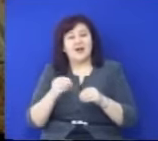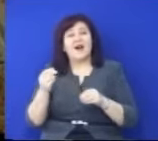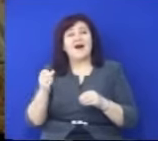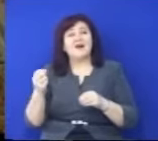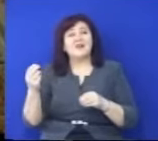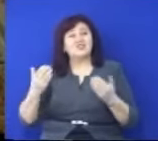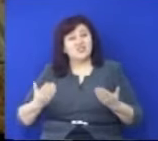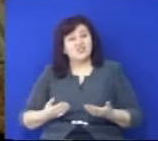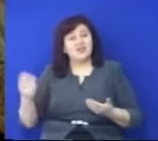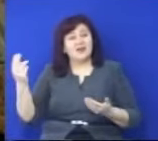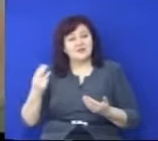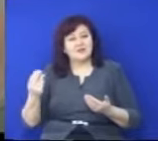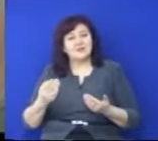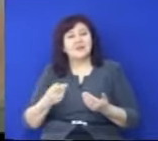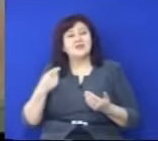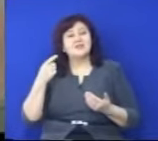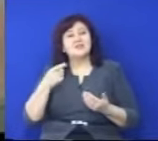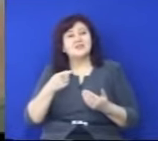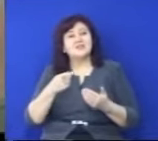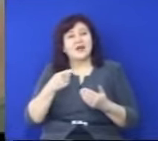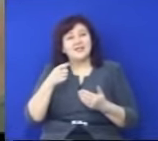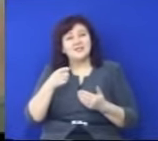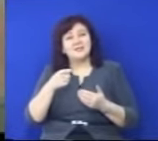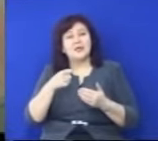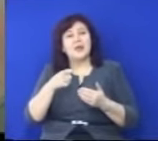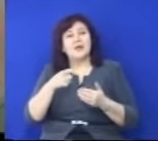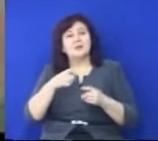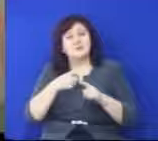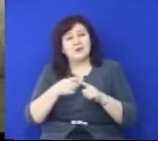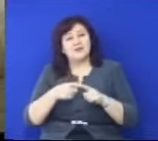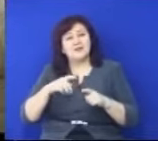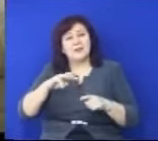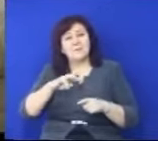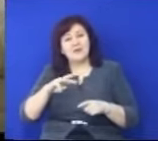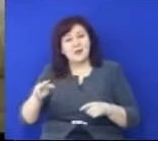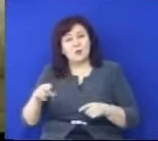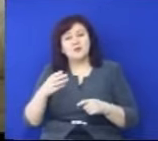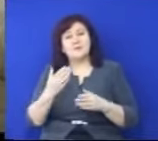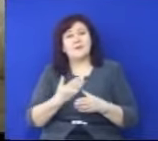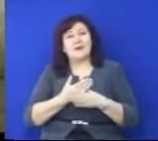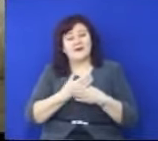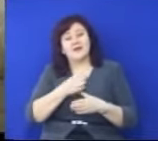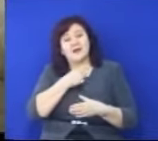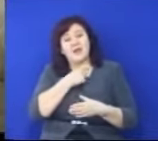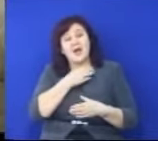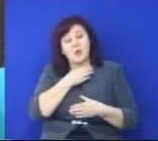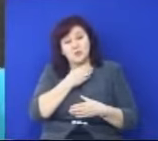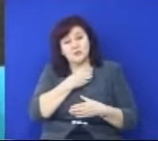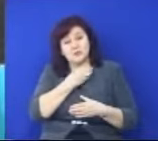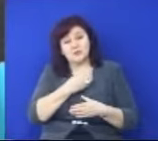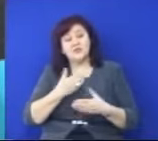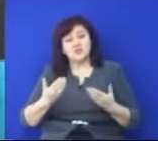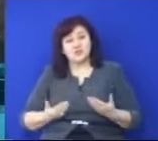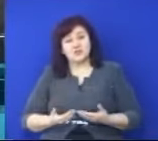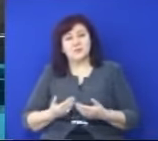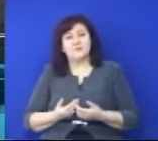берсе, 1,5 миллион теңгені Аягөз болашақ қоры бөлген. Қазір қалада су тасқынының зардаптарын жою жұмыстары жалғасуда.